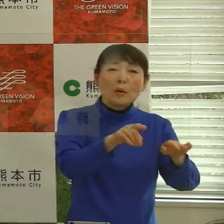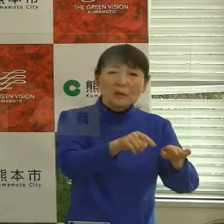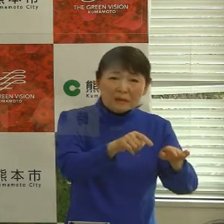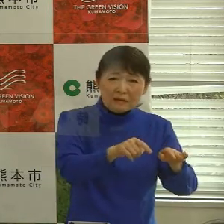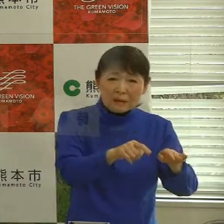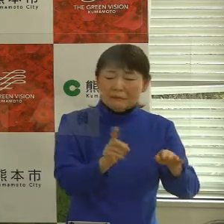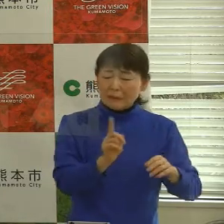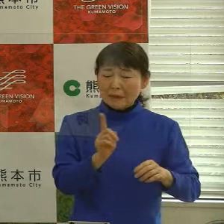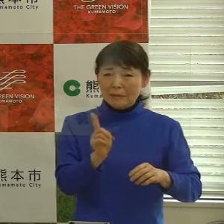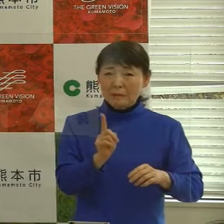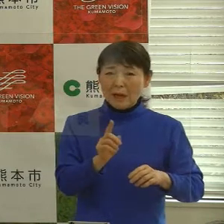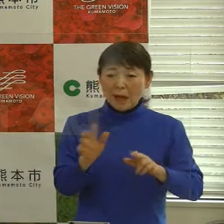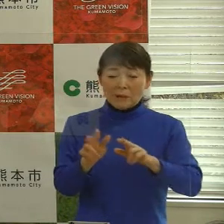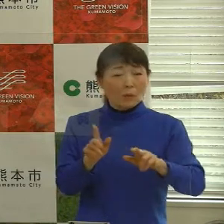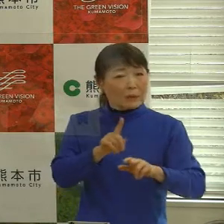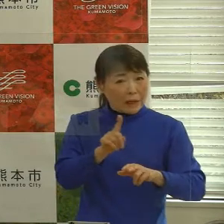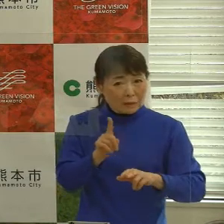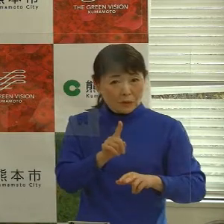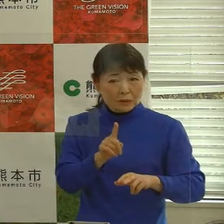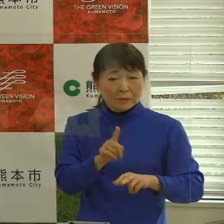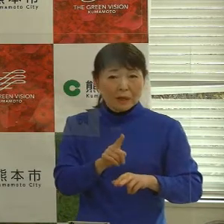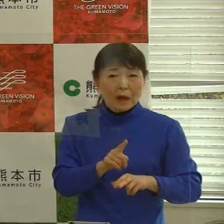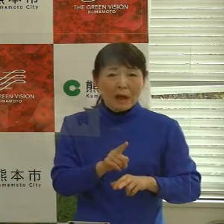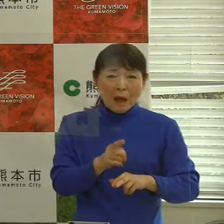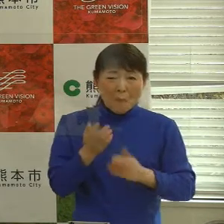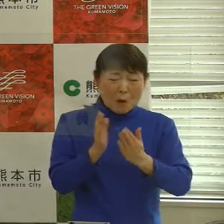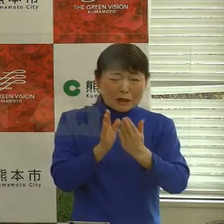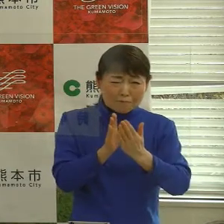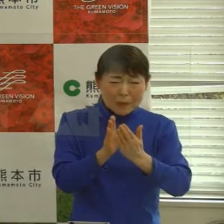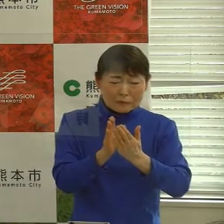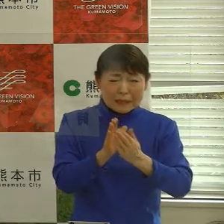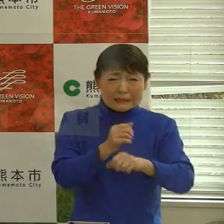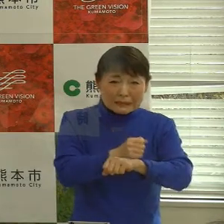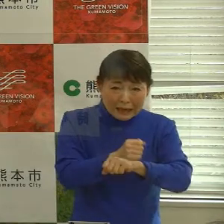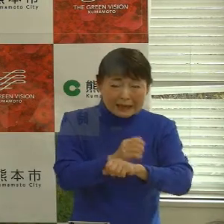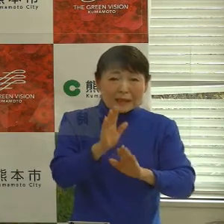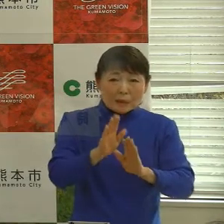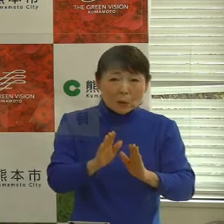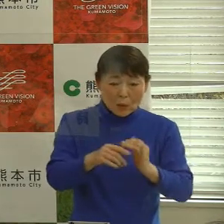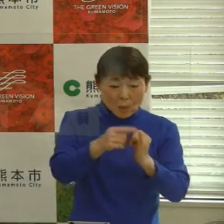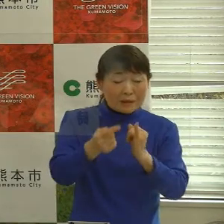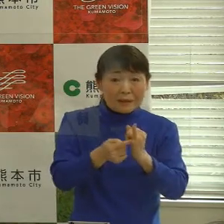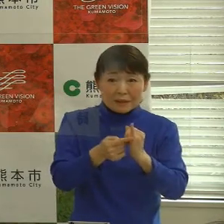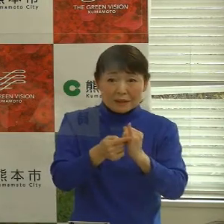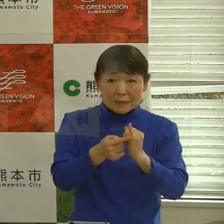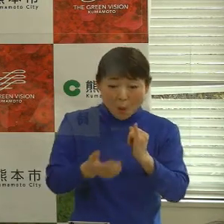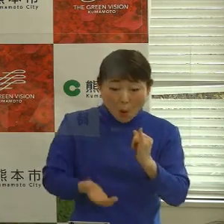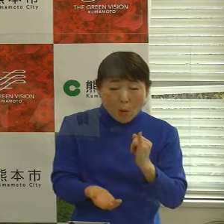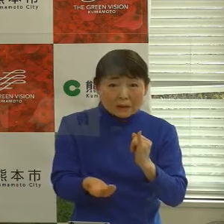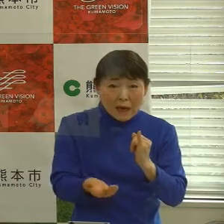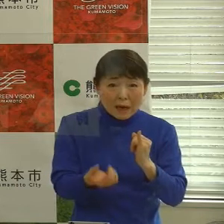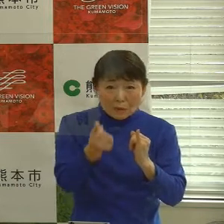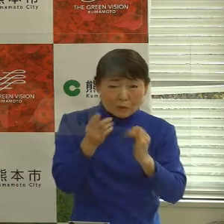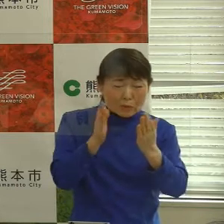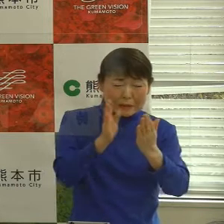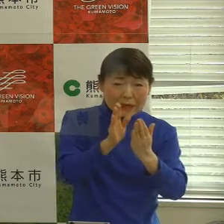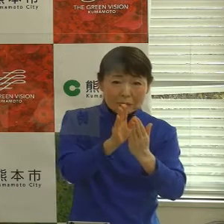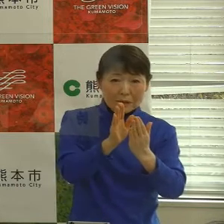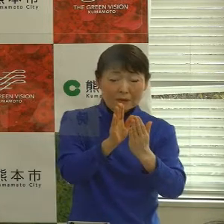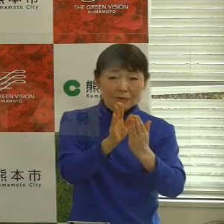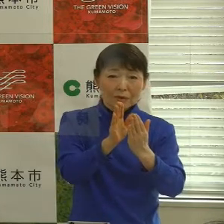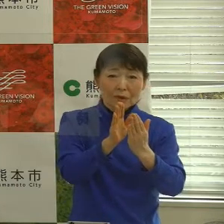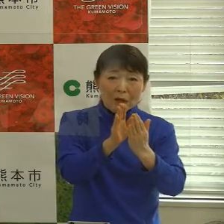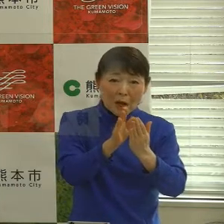を言ってるんだと、行政はもう逼迫しているような状況で、妊娠はもうお産がもう近づい